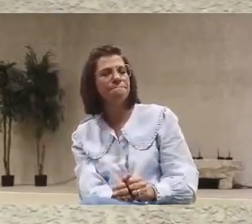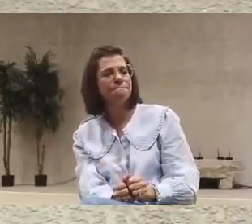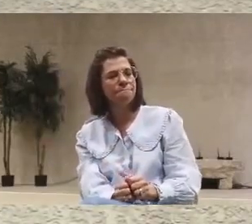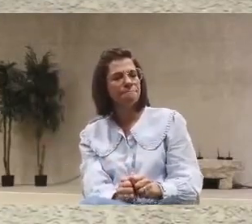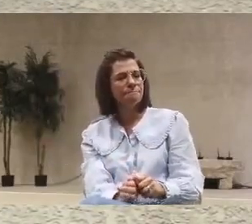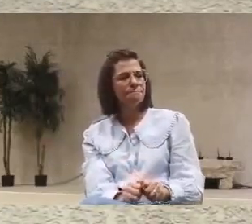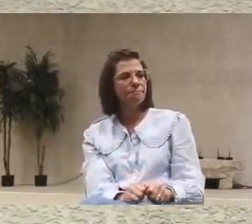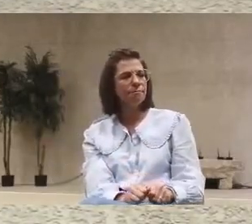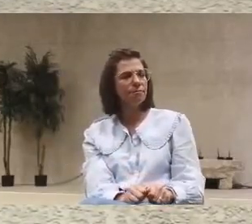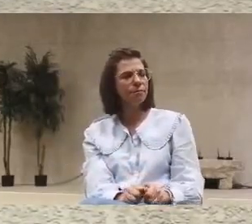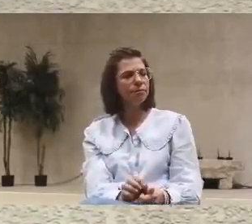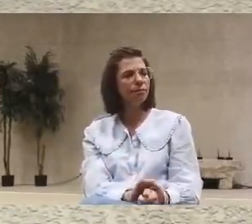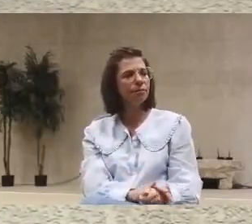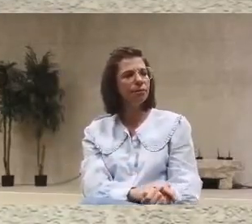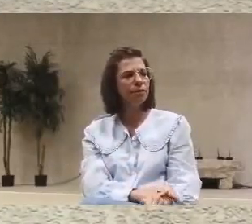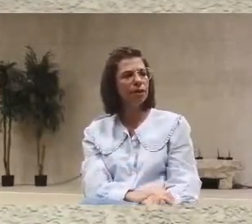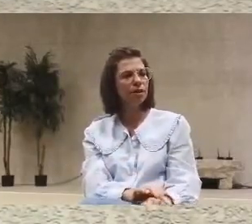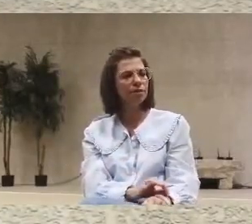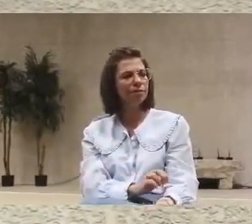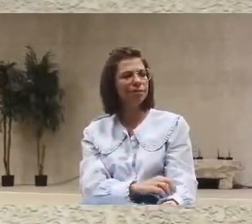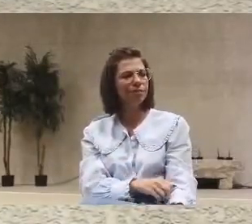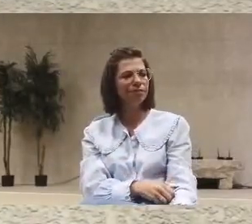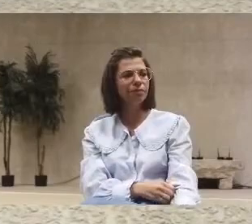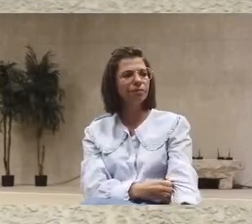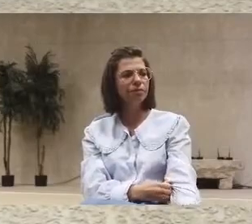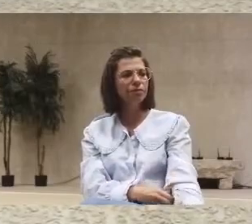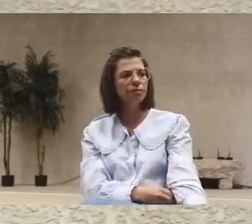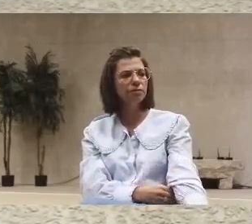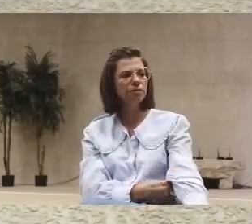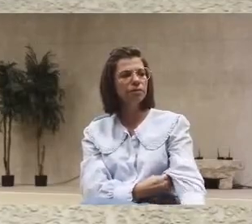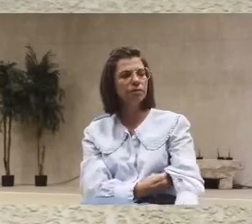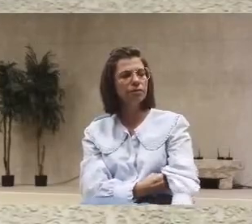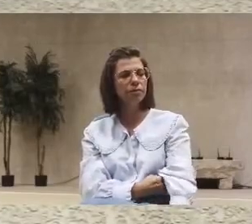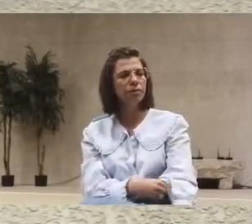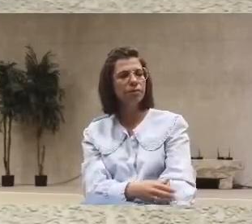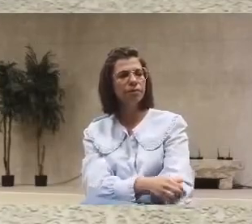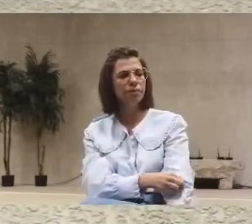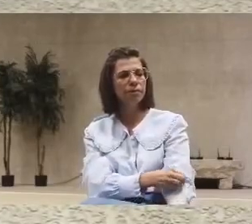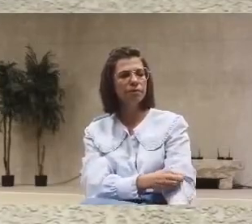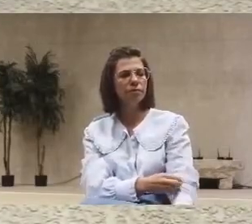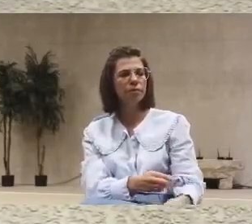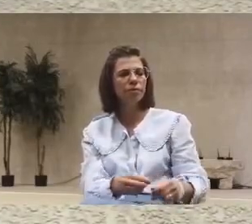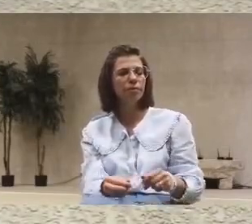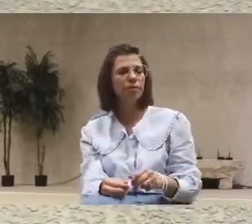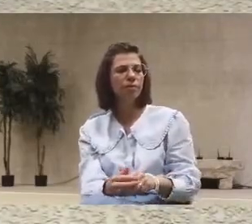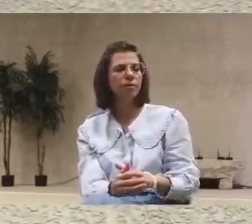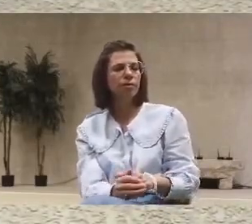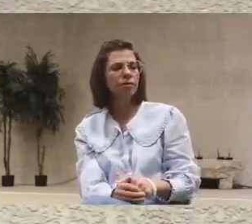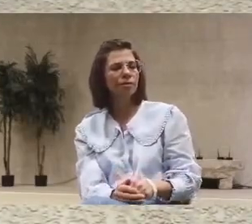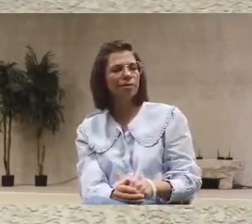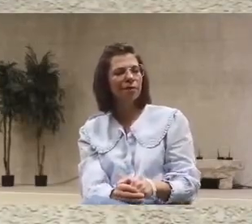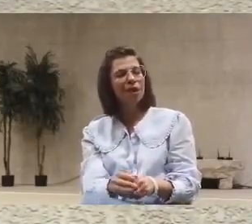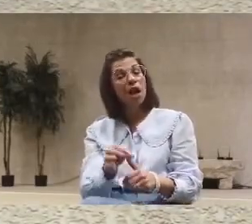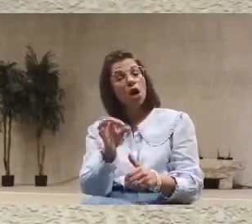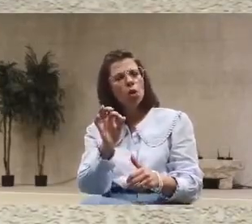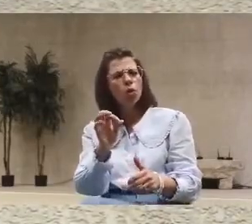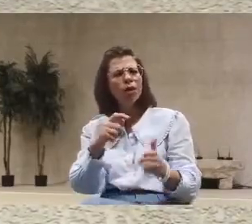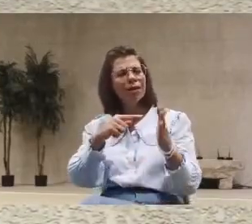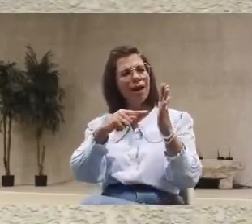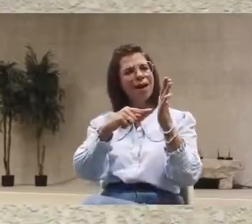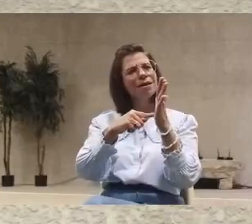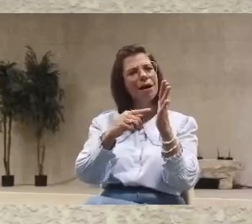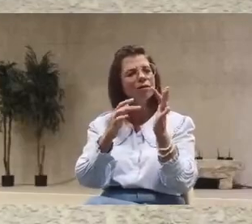même la méchanceté disparaît. Il y a quelque chose qui est...